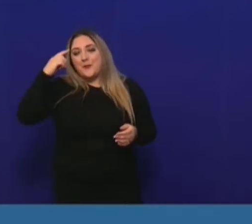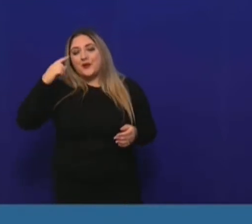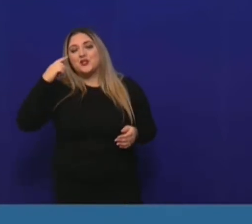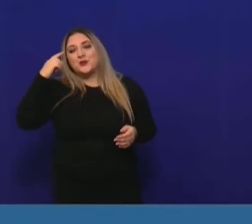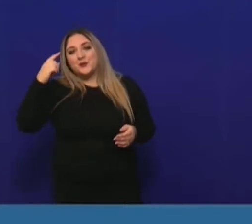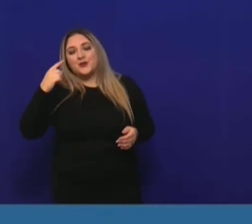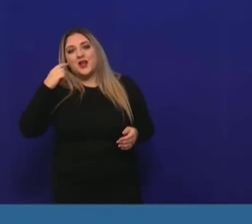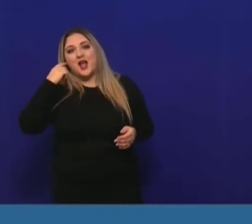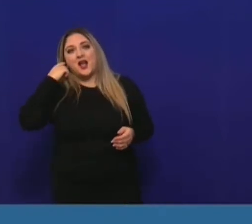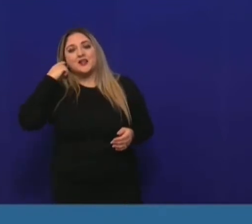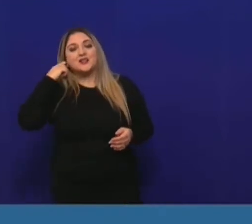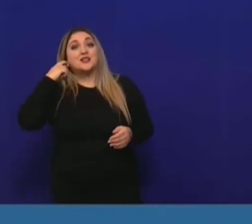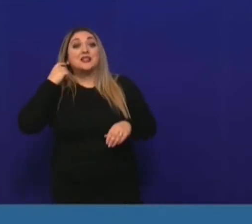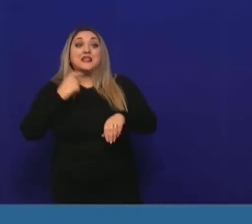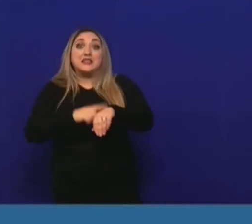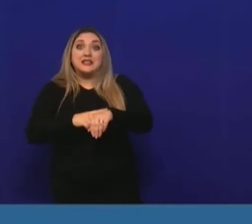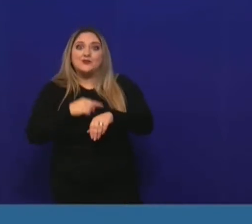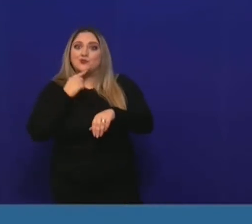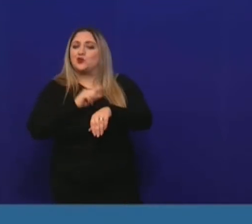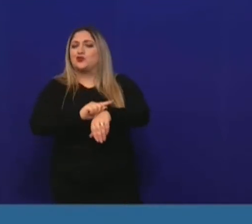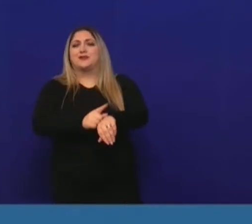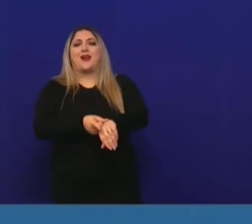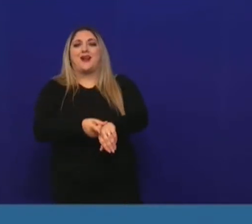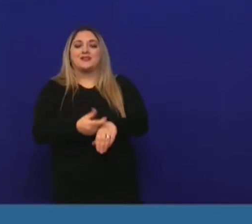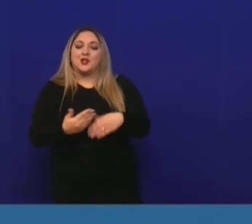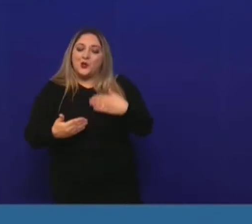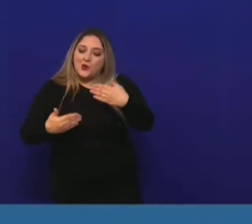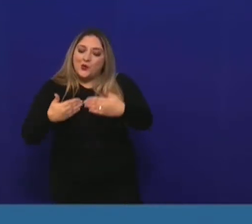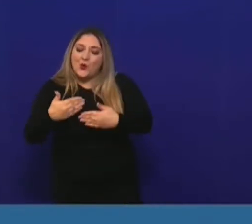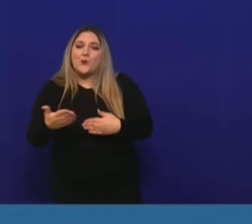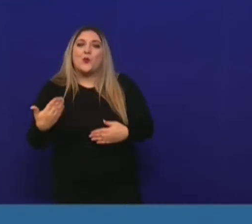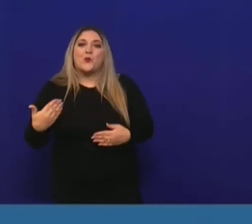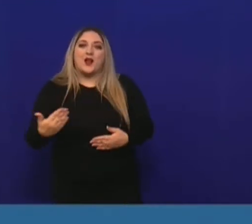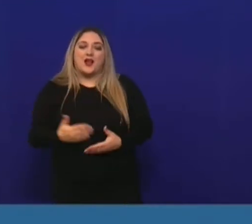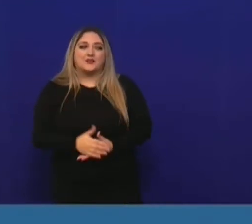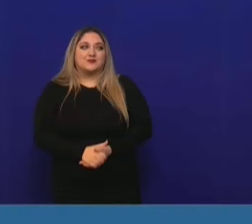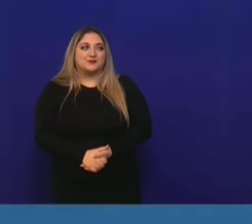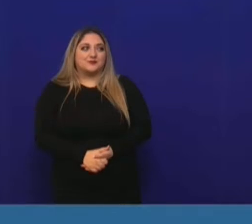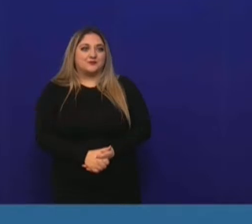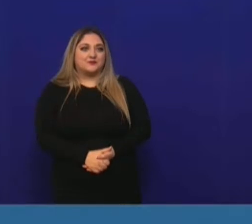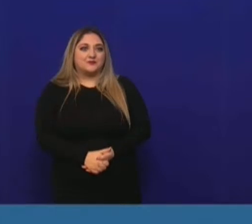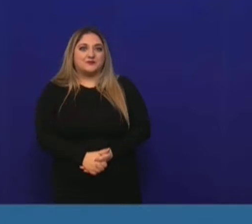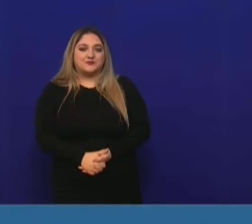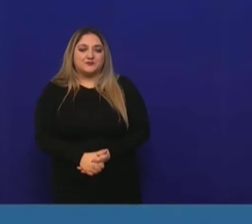anke timelines li tajna iżjed nkun nistgħu nresquhom il-qudiem.